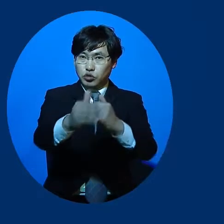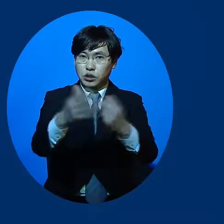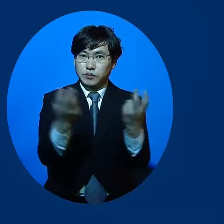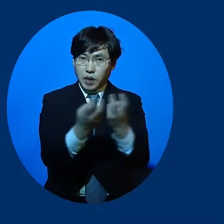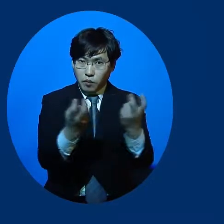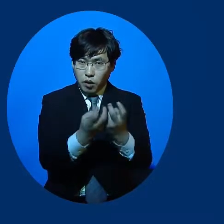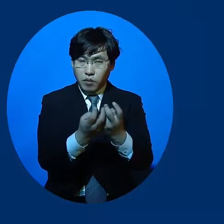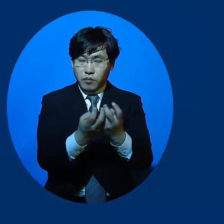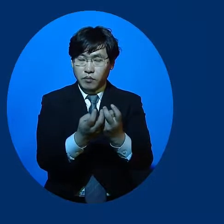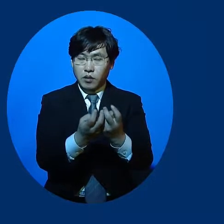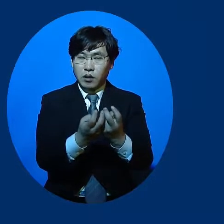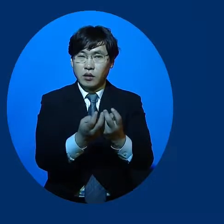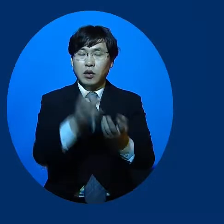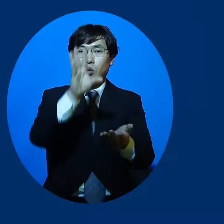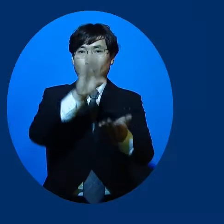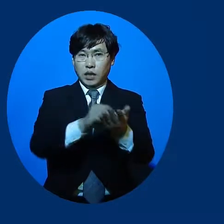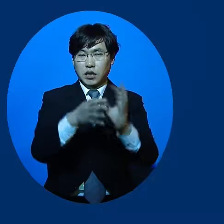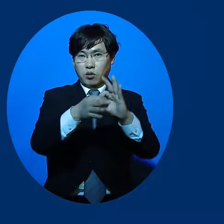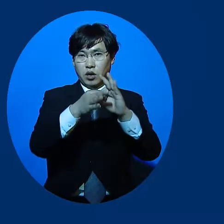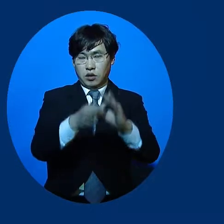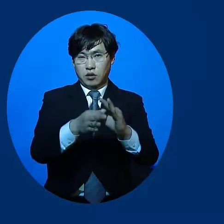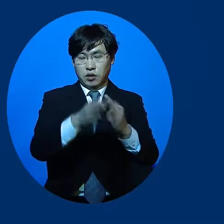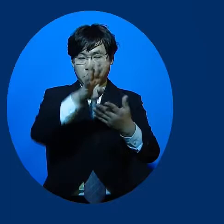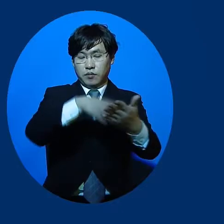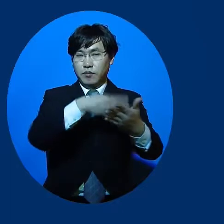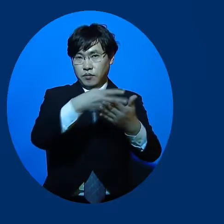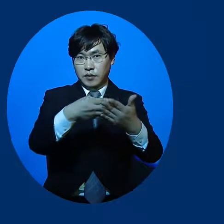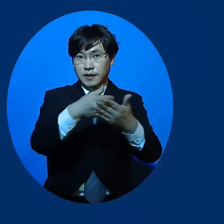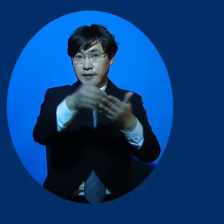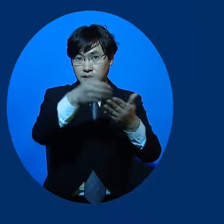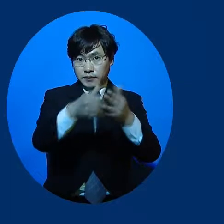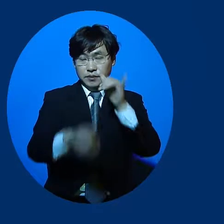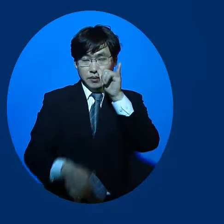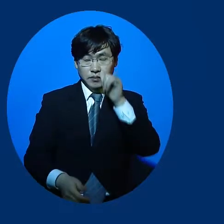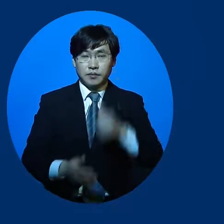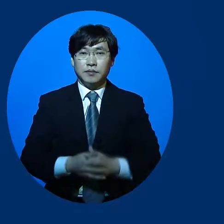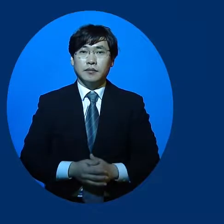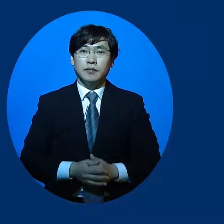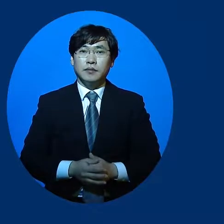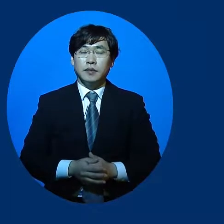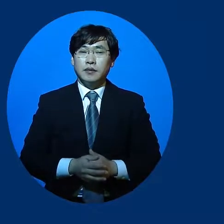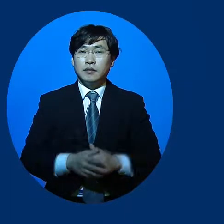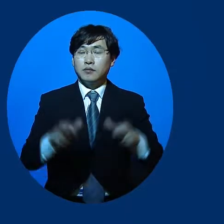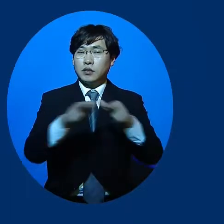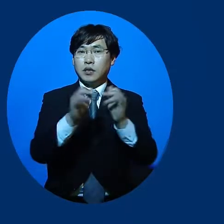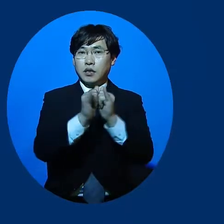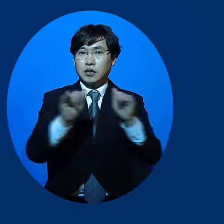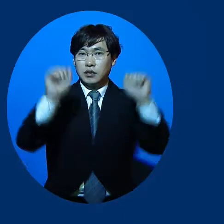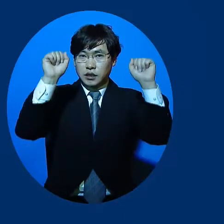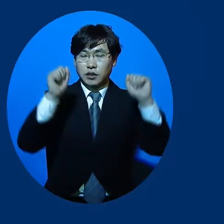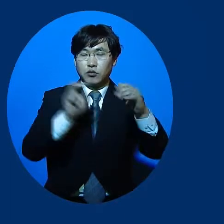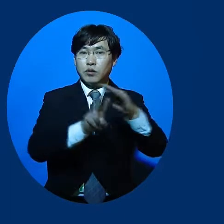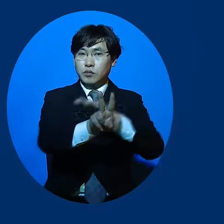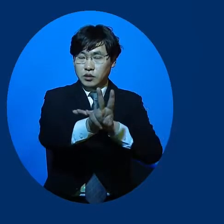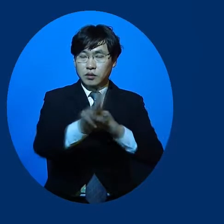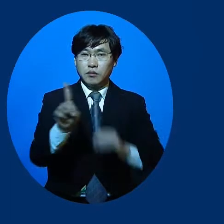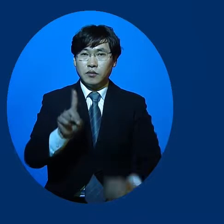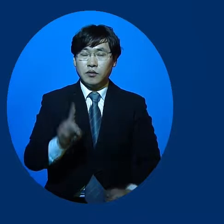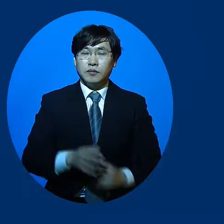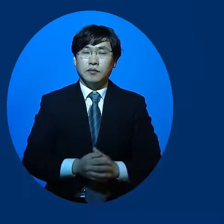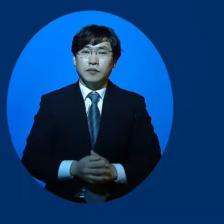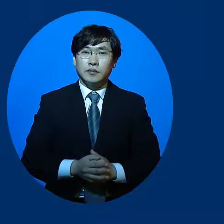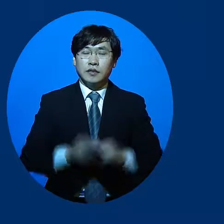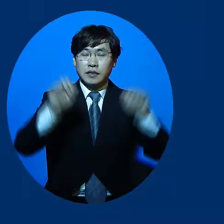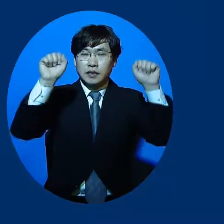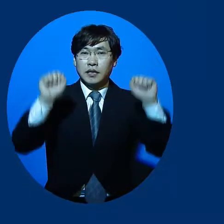핵심 과제가 잘 제시되어 있습니다. 현 정부의 장애인 체육에 대한 비전은 장애인